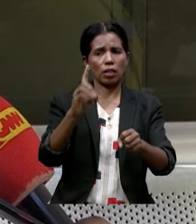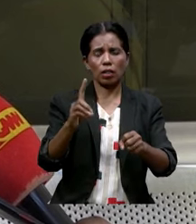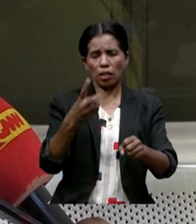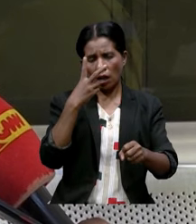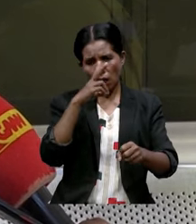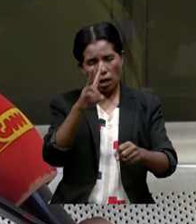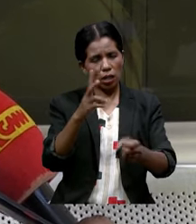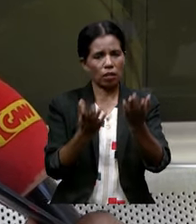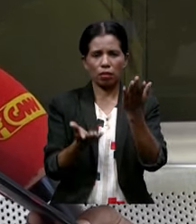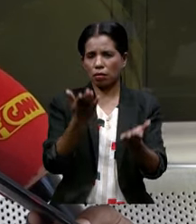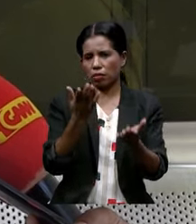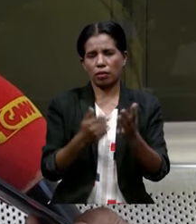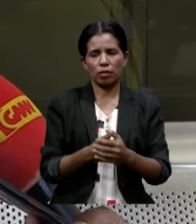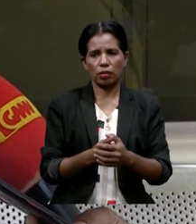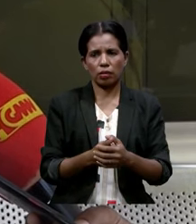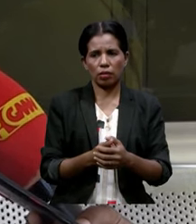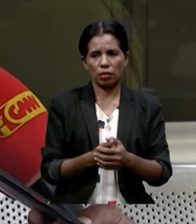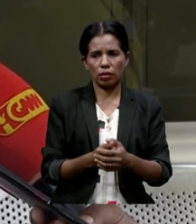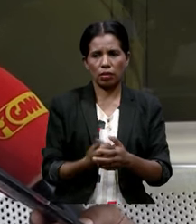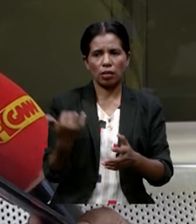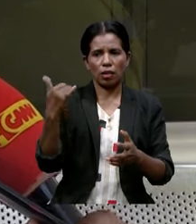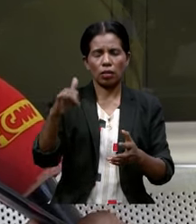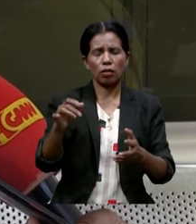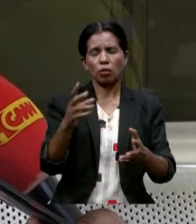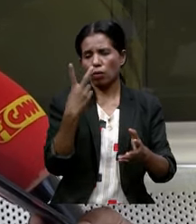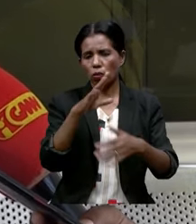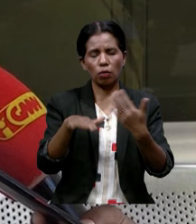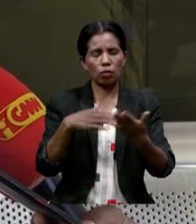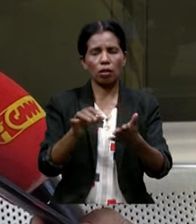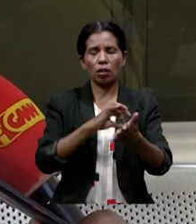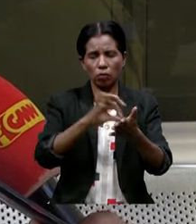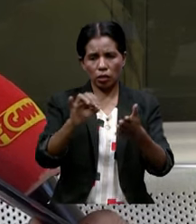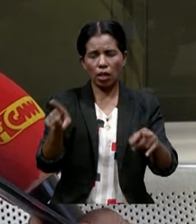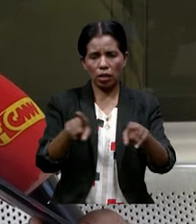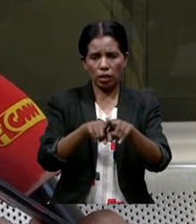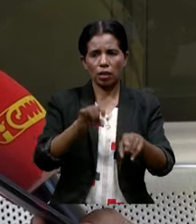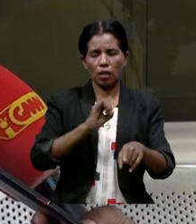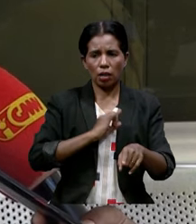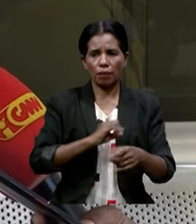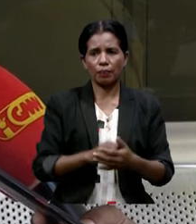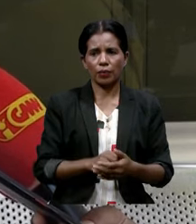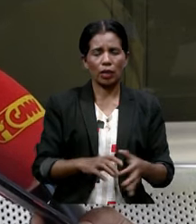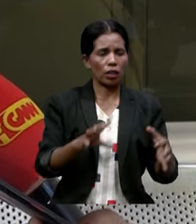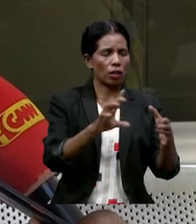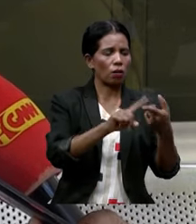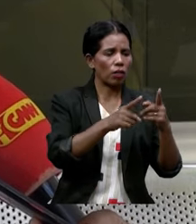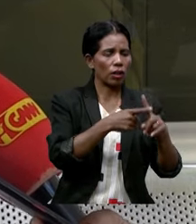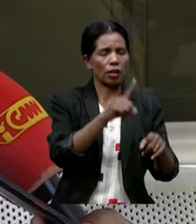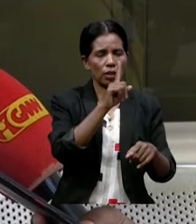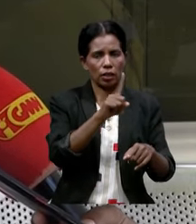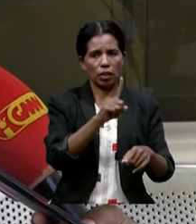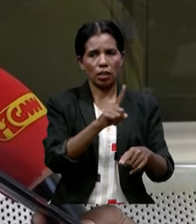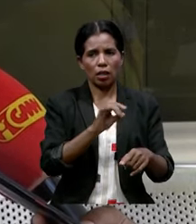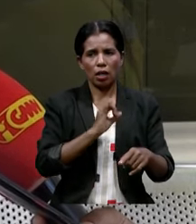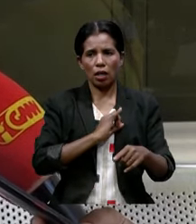calculista. Segala sesuatu itu diperhitungkan. Hane sa hau liga hau ne malo kida. Hau la